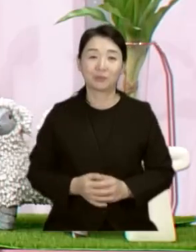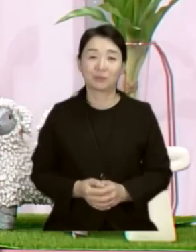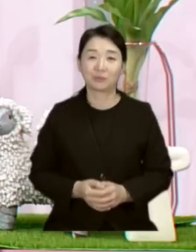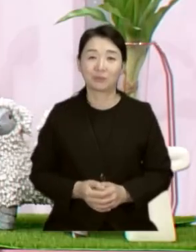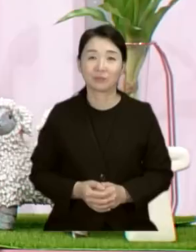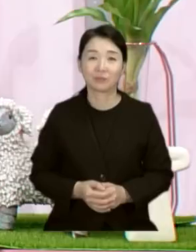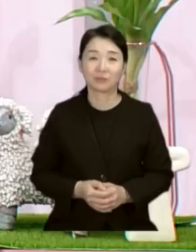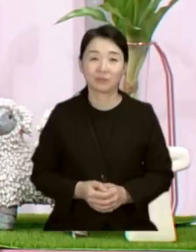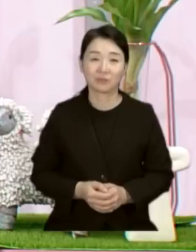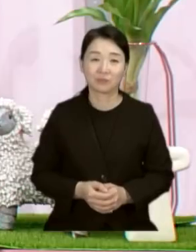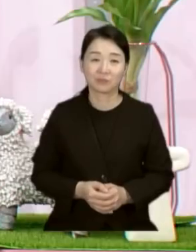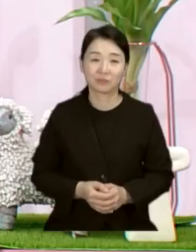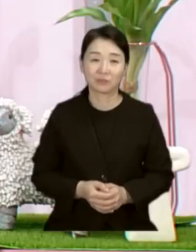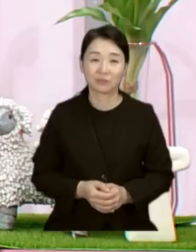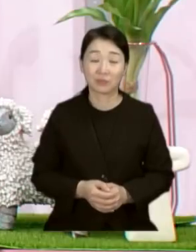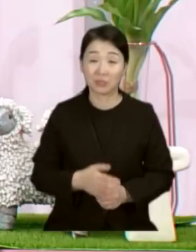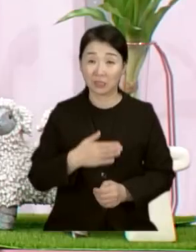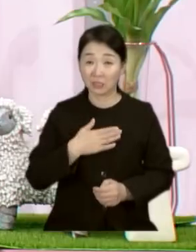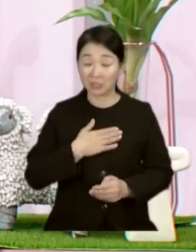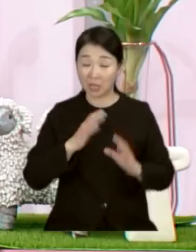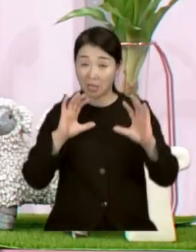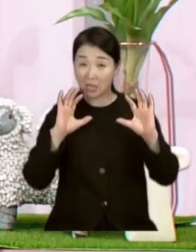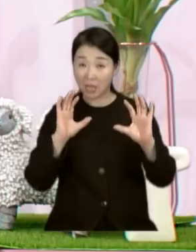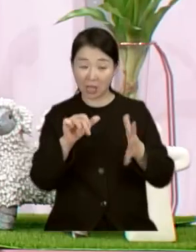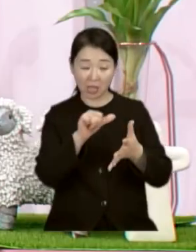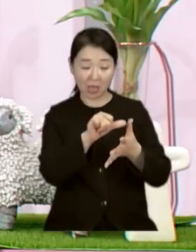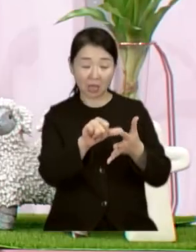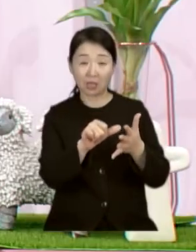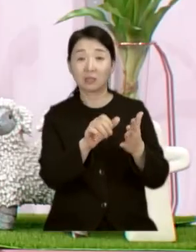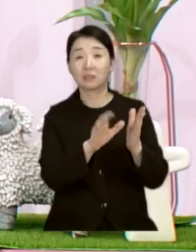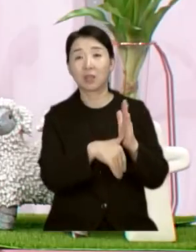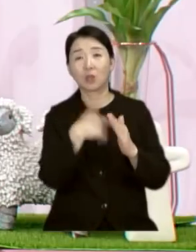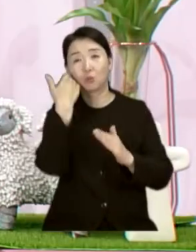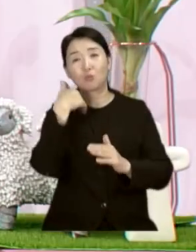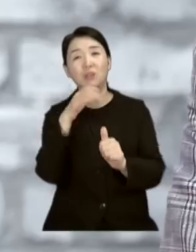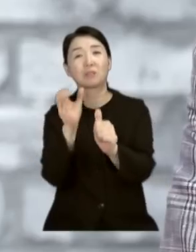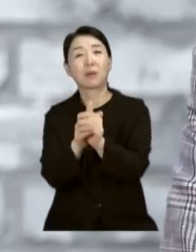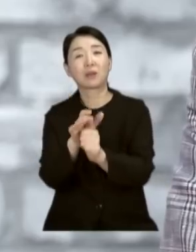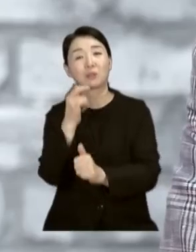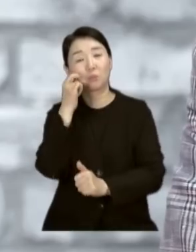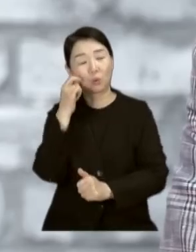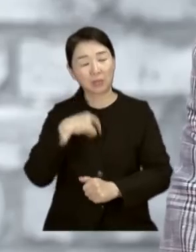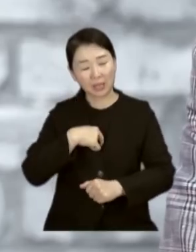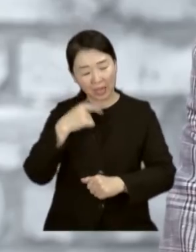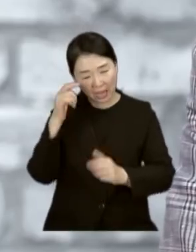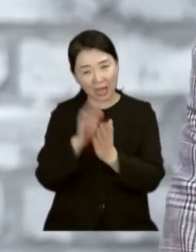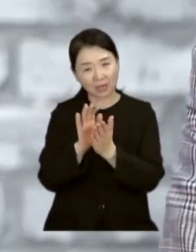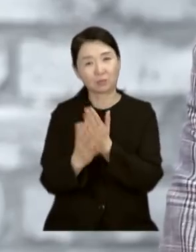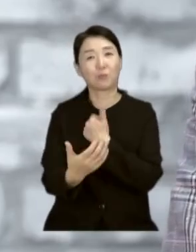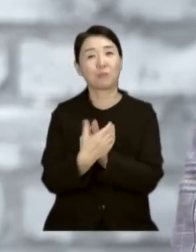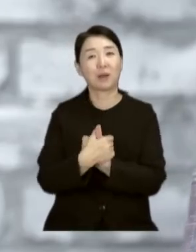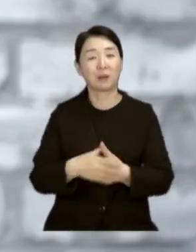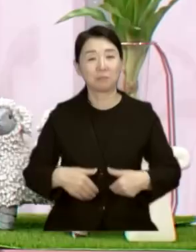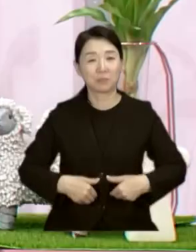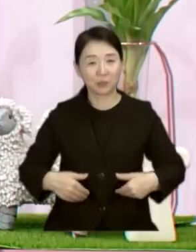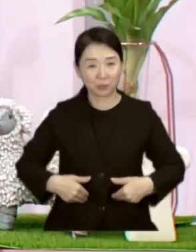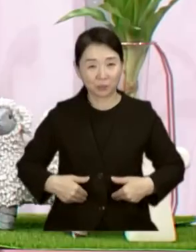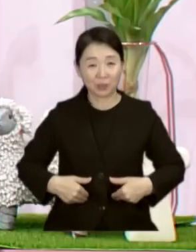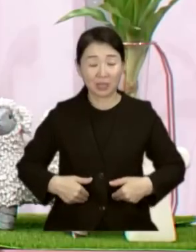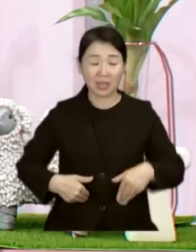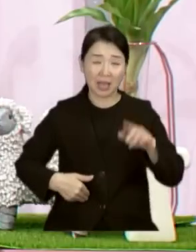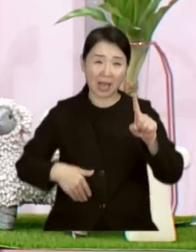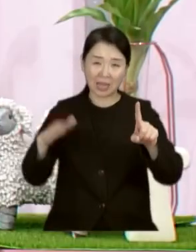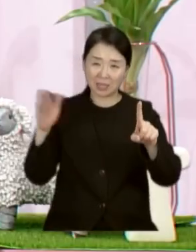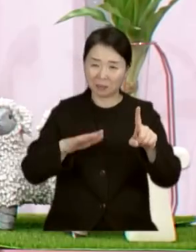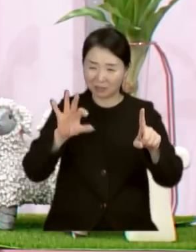그다음에 아이들을 약간 저는 못 맡기는 스타일이에요. 아 내가 다 해야 되는구나. 네, 그러니까 하나부터